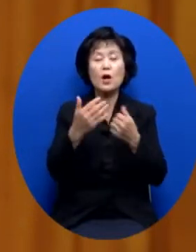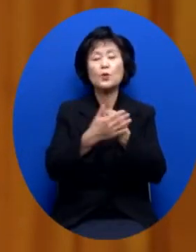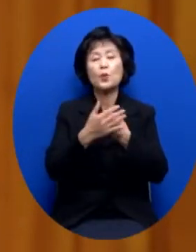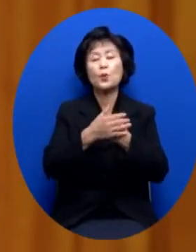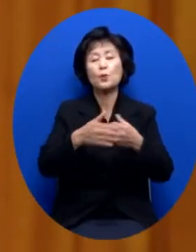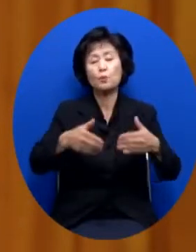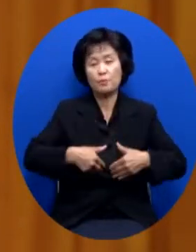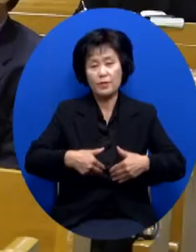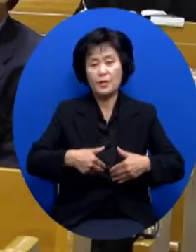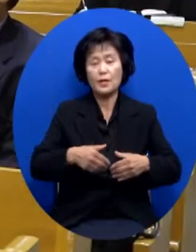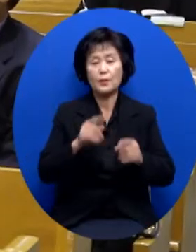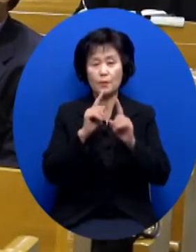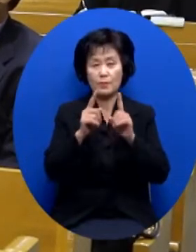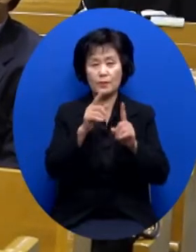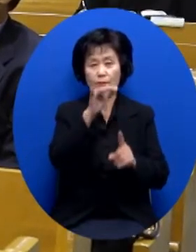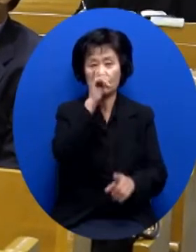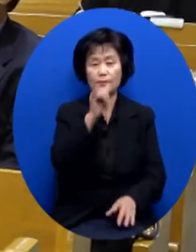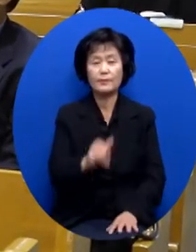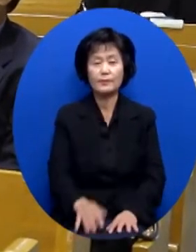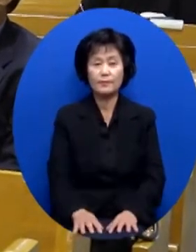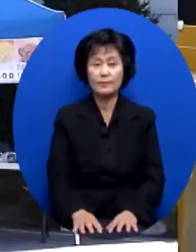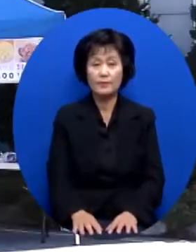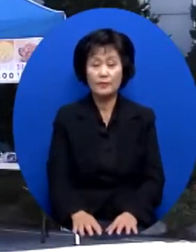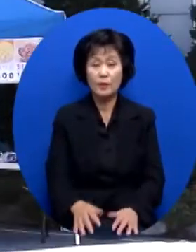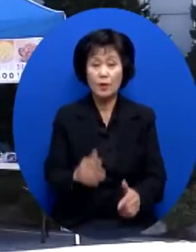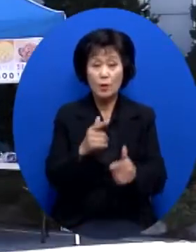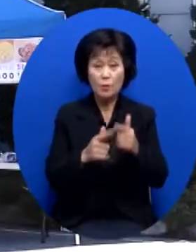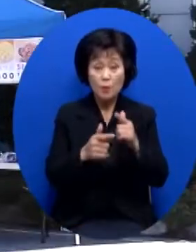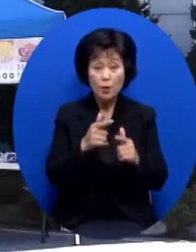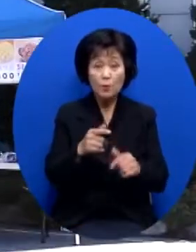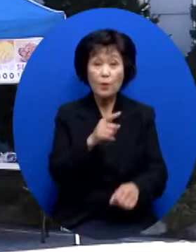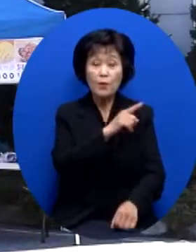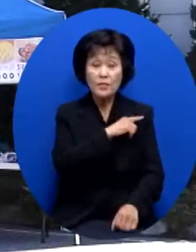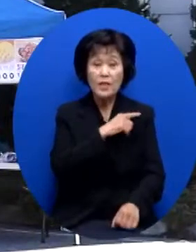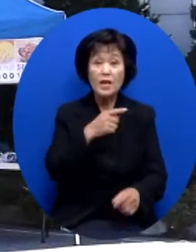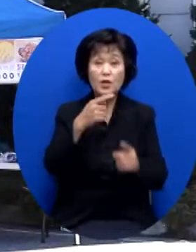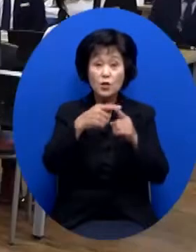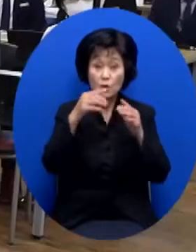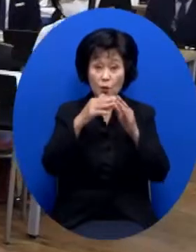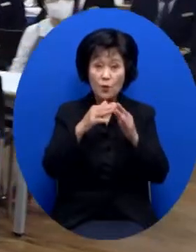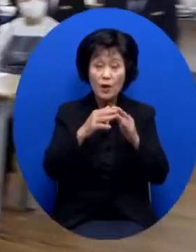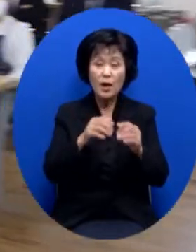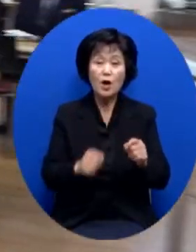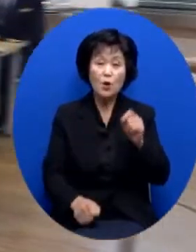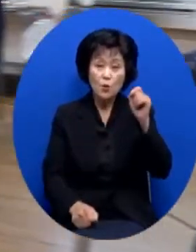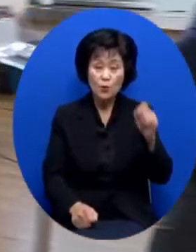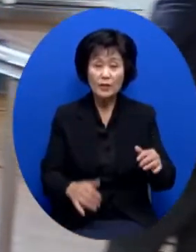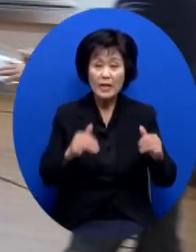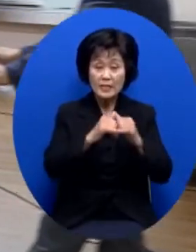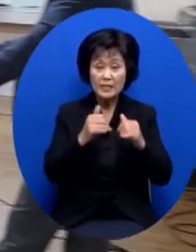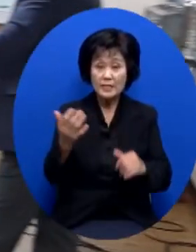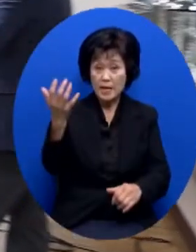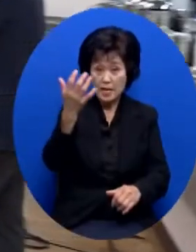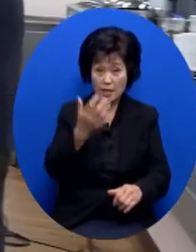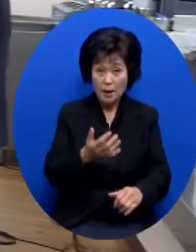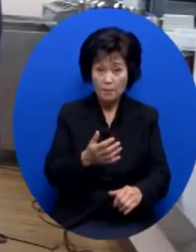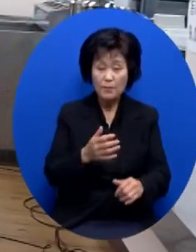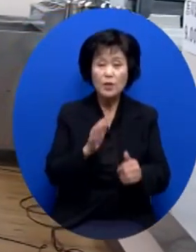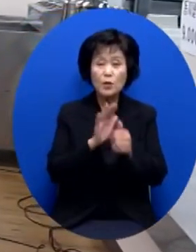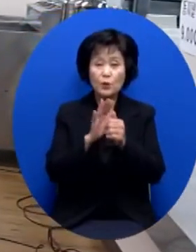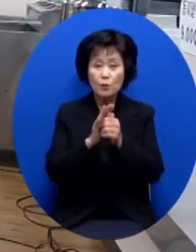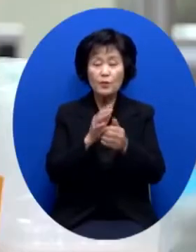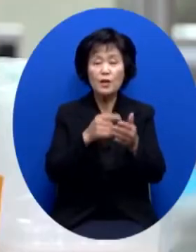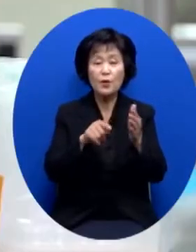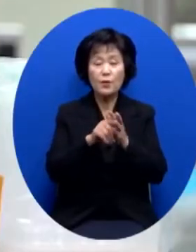필요하다고 당부했습니다. 목포 양동제일교회가 우크라이나 전쟁 난민 구제를 위한 선교 바자회를 열었습니다.